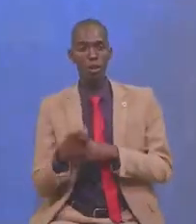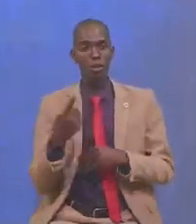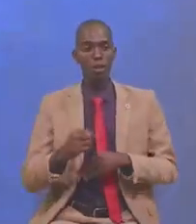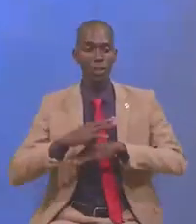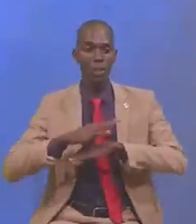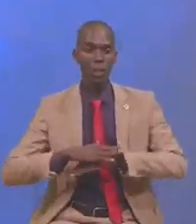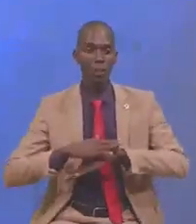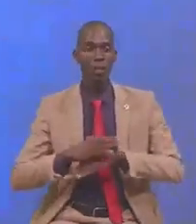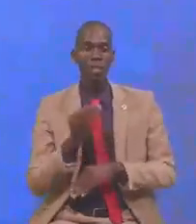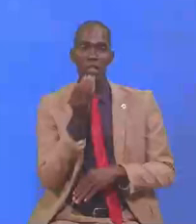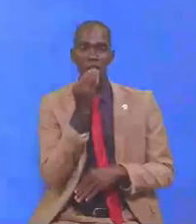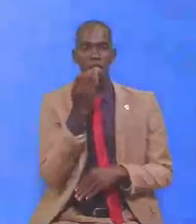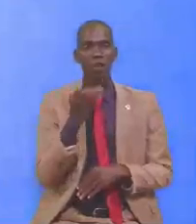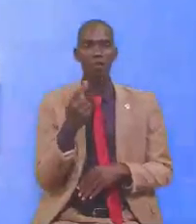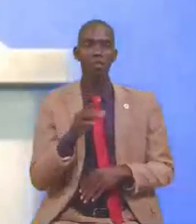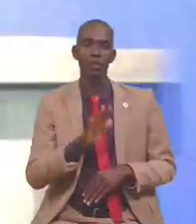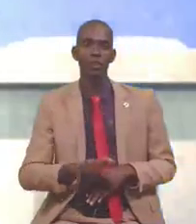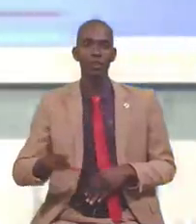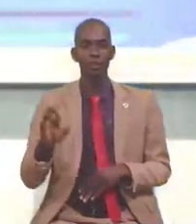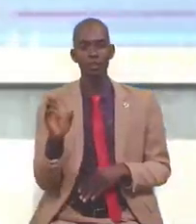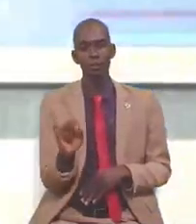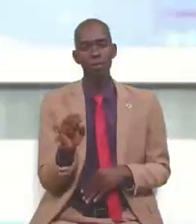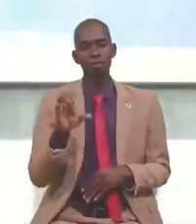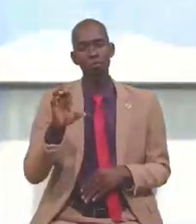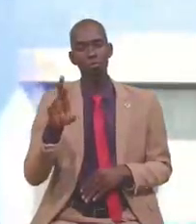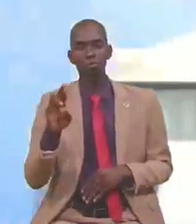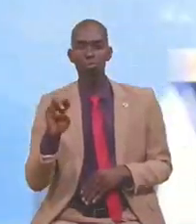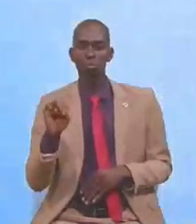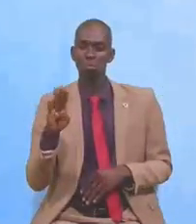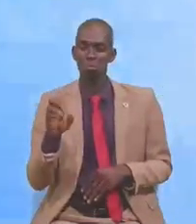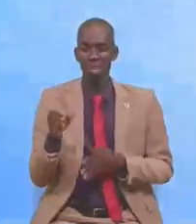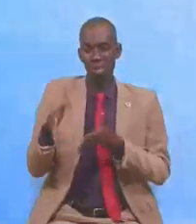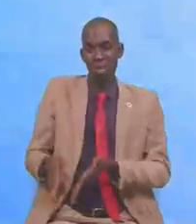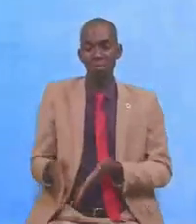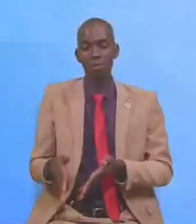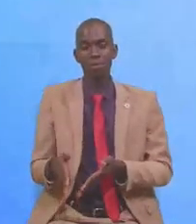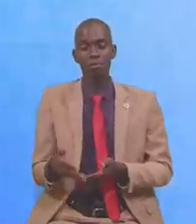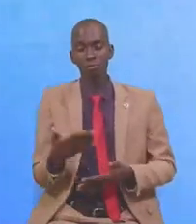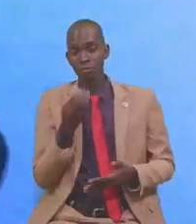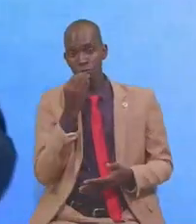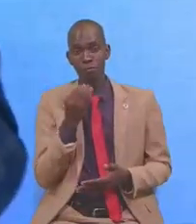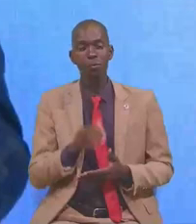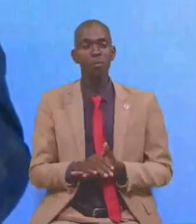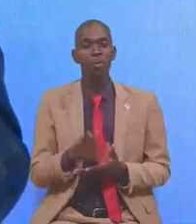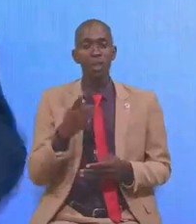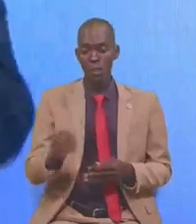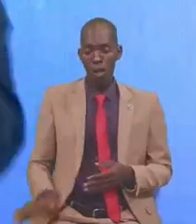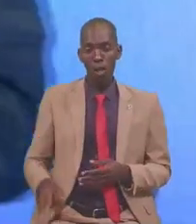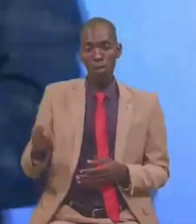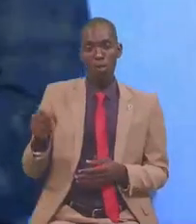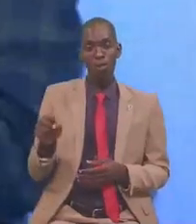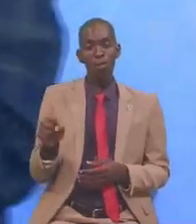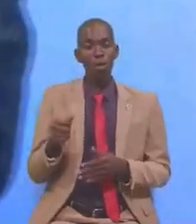les petits chiens sous la table mangent les miettes des enfants. Les petits chiens